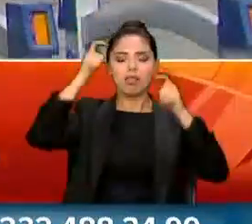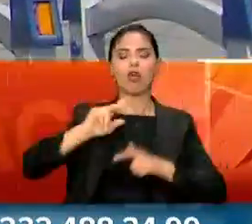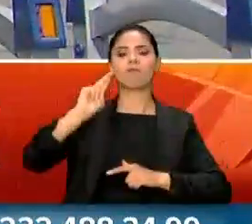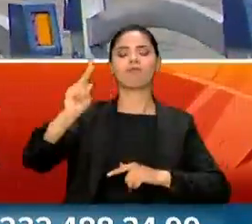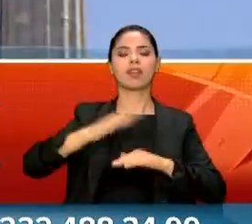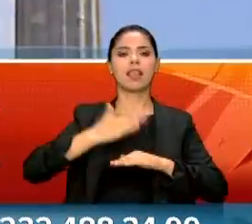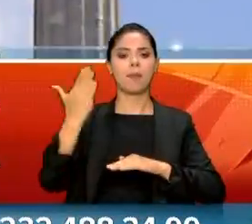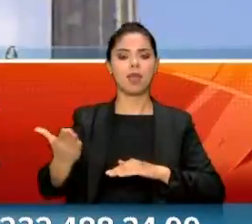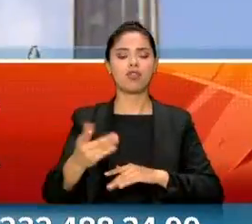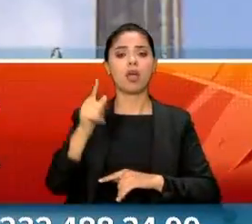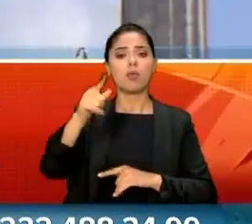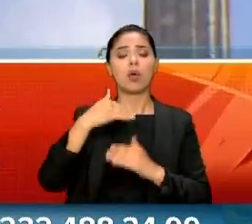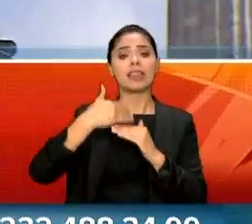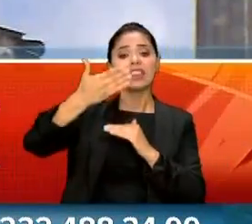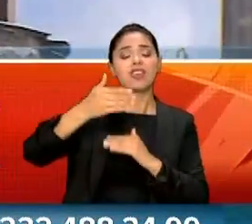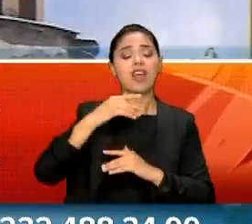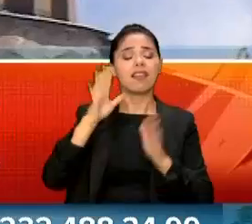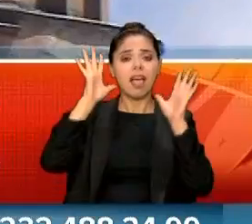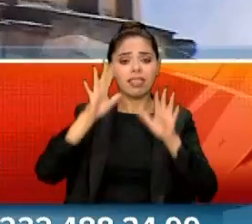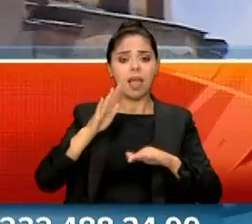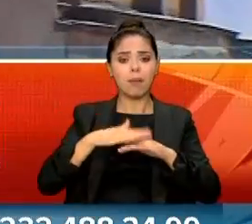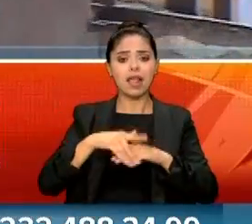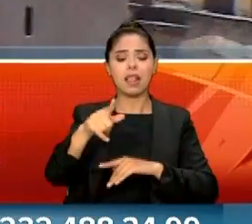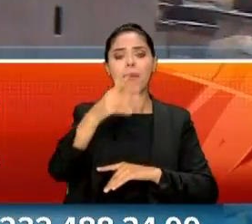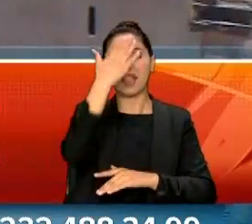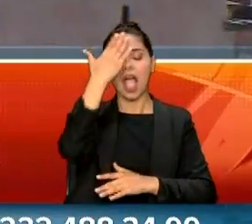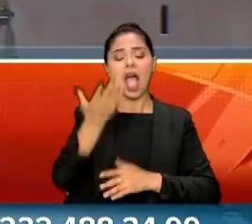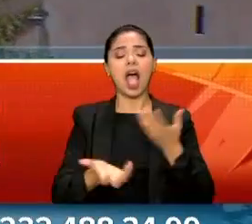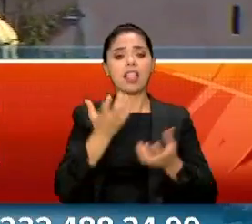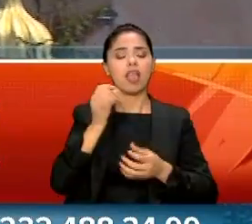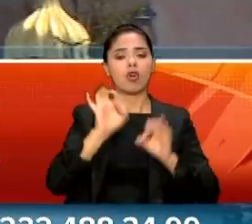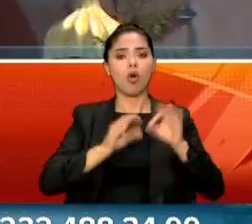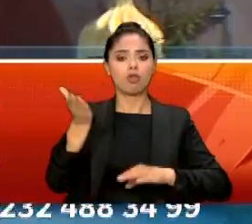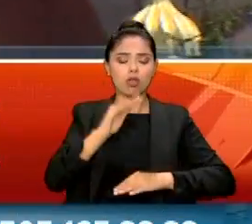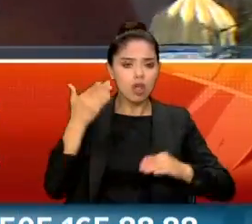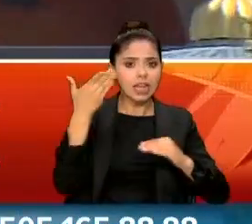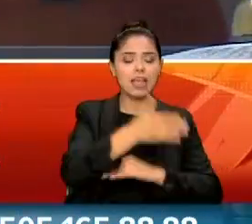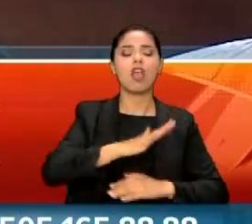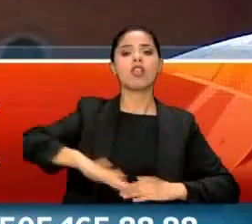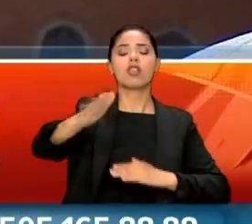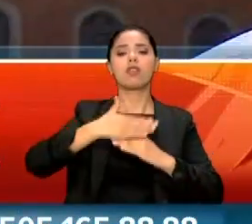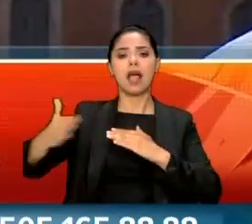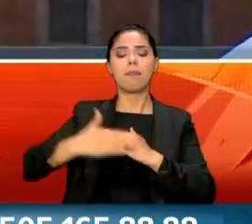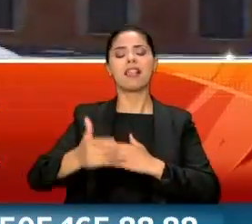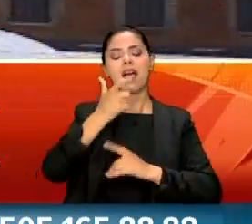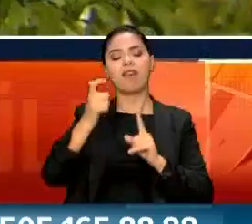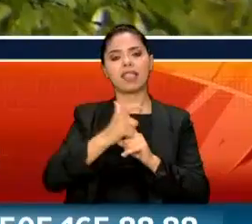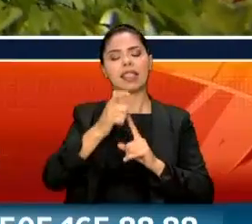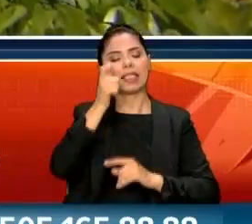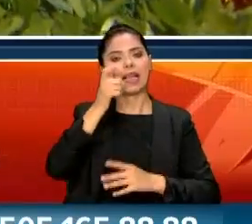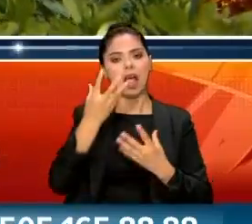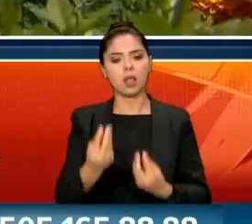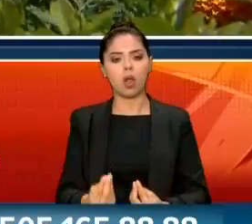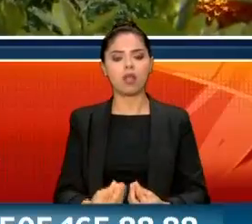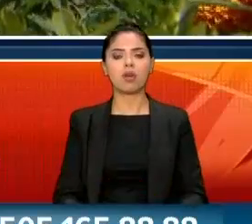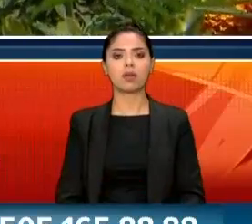Erbaş kıldıracak. Dışarıda namaz kılanlar alana ateşleri ölçülerek alınacak. Ayrıca sosyal mesafeye de dikkat edilecek.